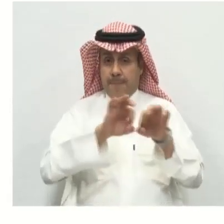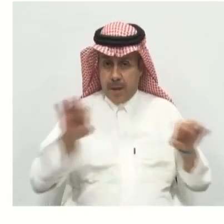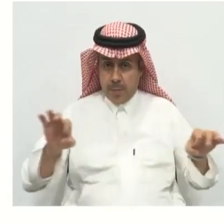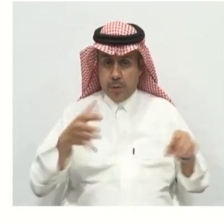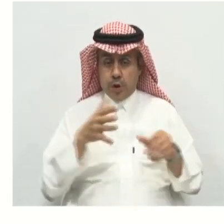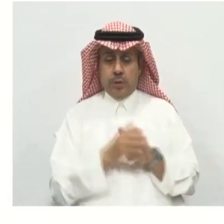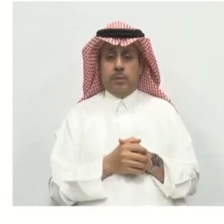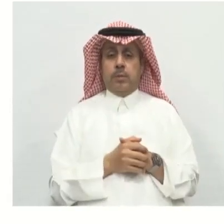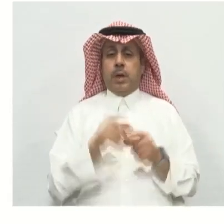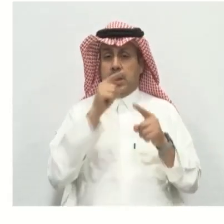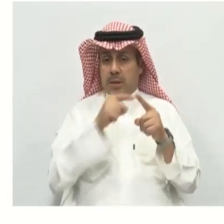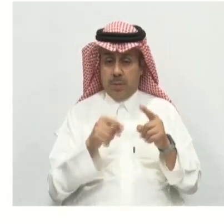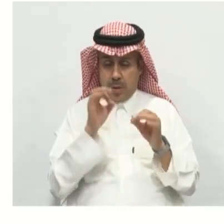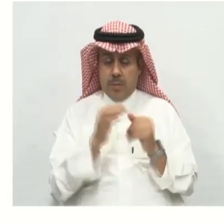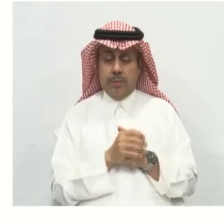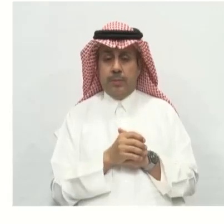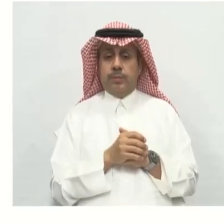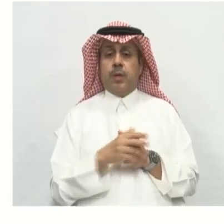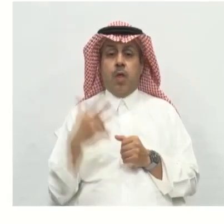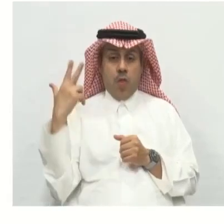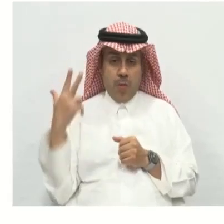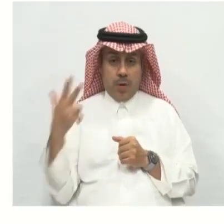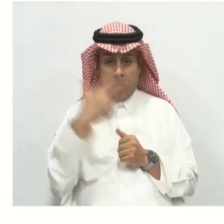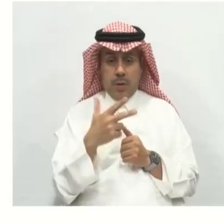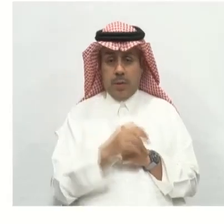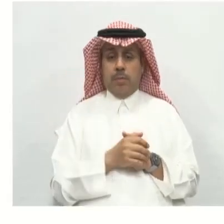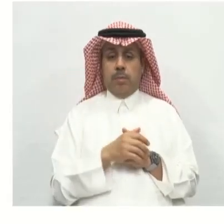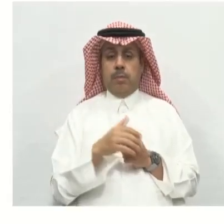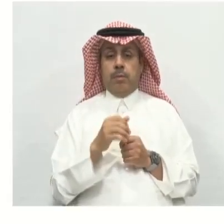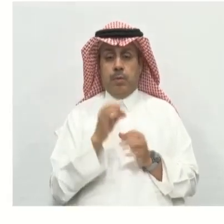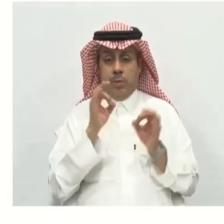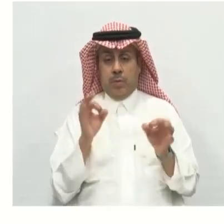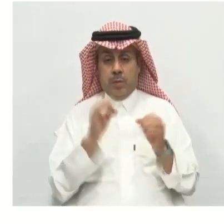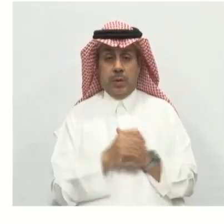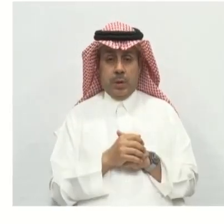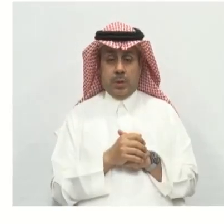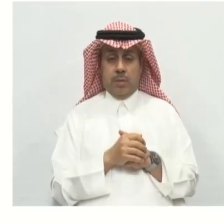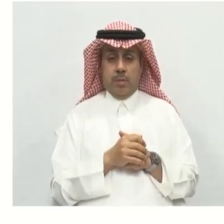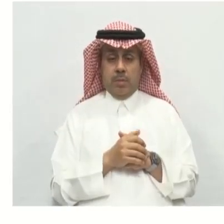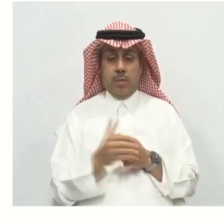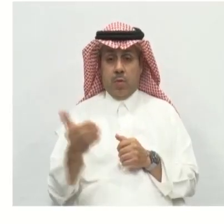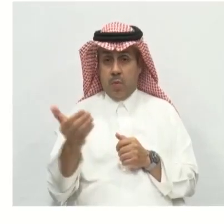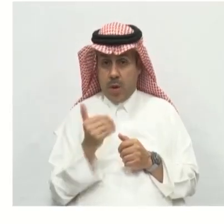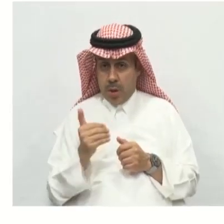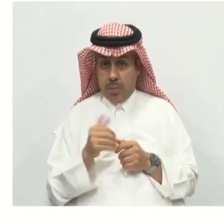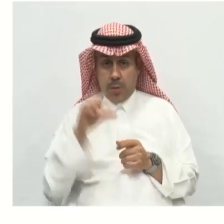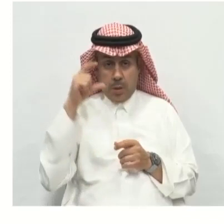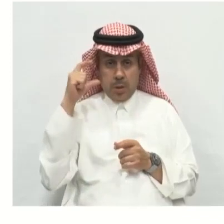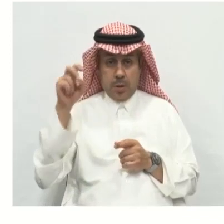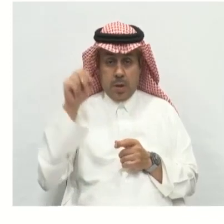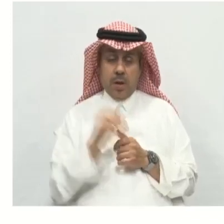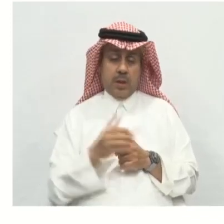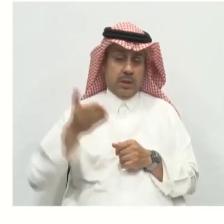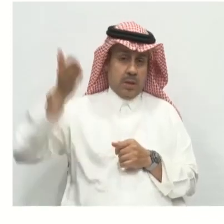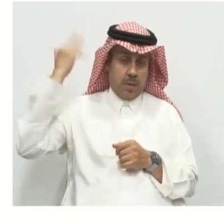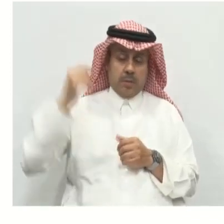سابقا نسبه دقه تصل الى 88.5% وتحسن كبير بالمقارنه مع الدقه السابقه تتذكرون الدقه السابقه